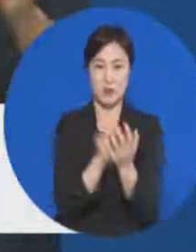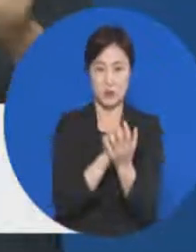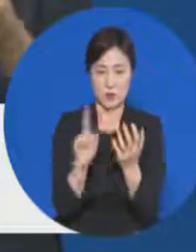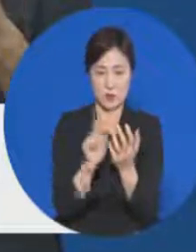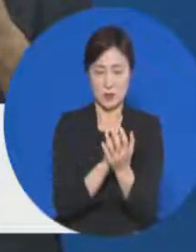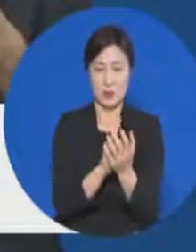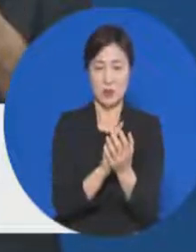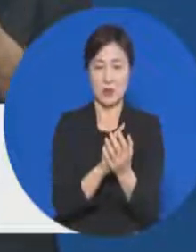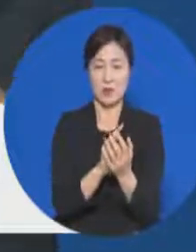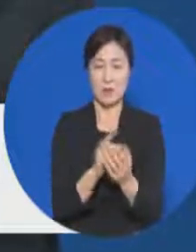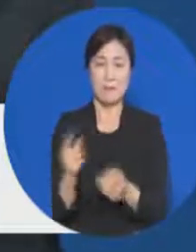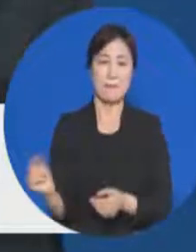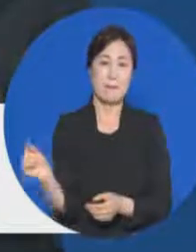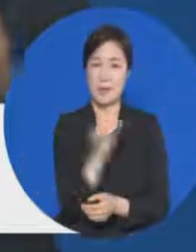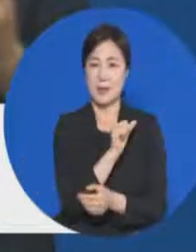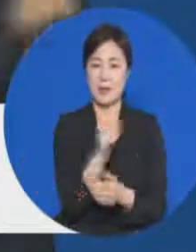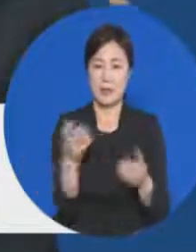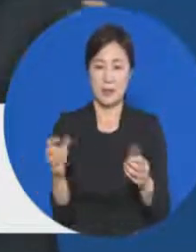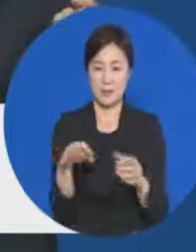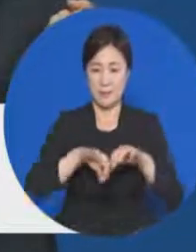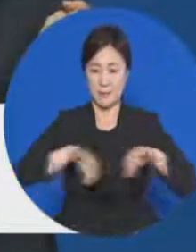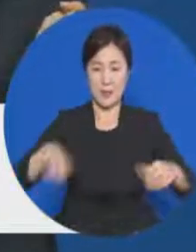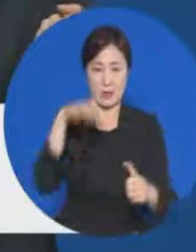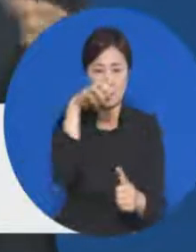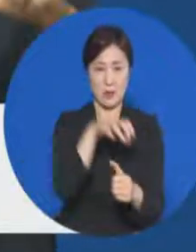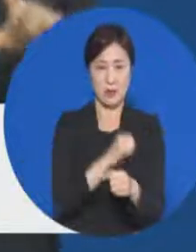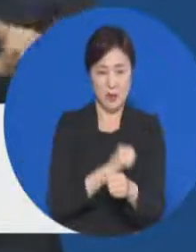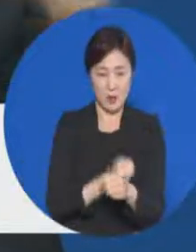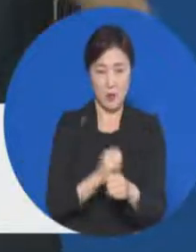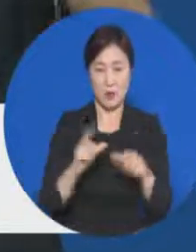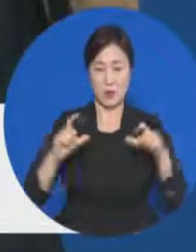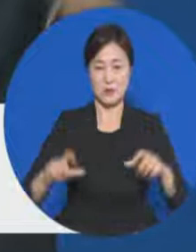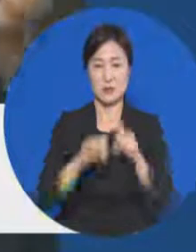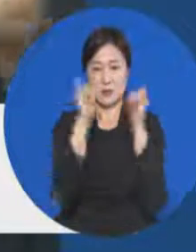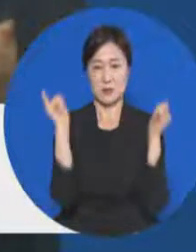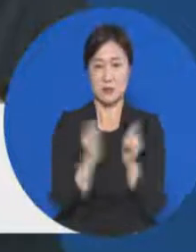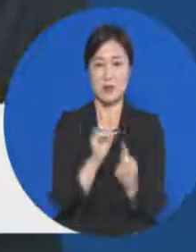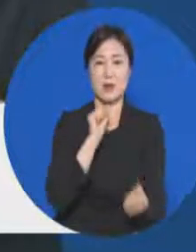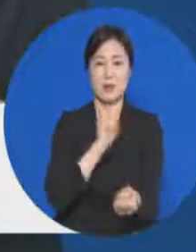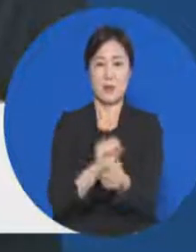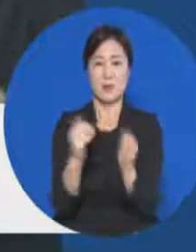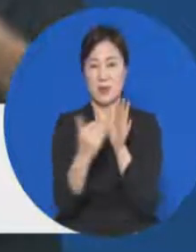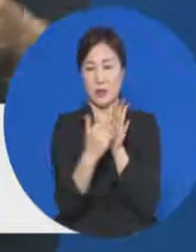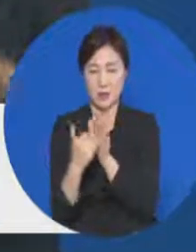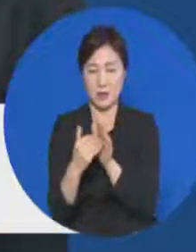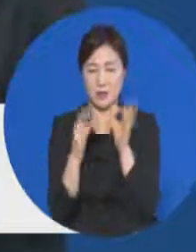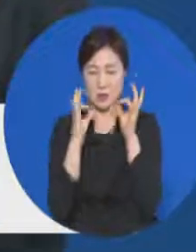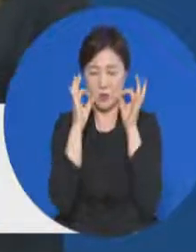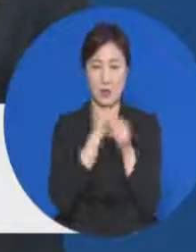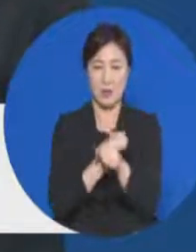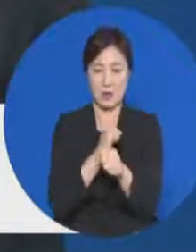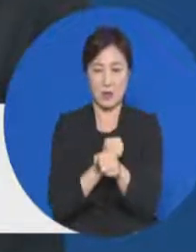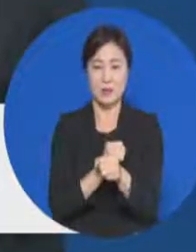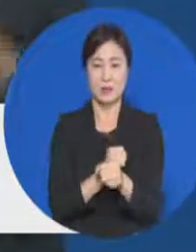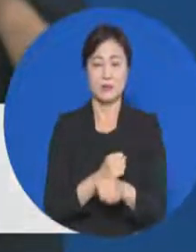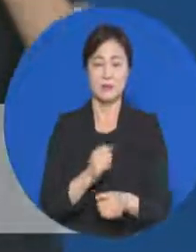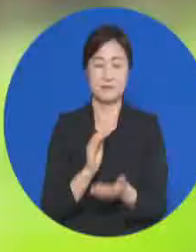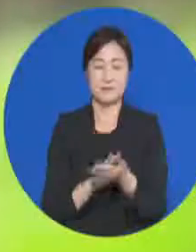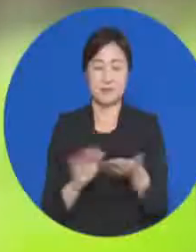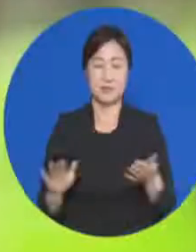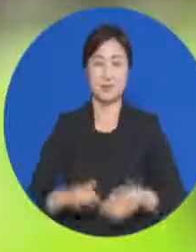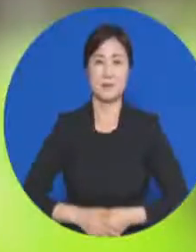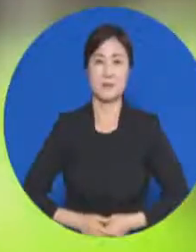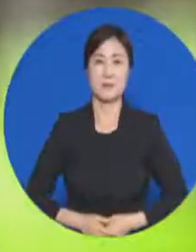대해서도 신속히 격리 조치해서 지역사회 감염의 연결고리를 차단하는 데 최선의